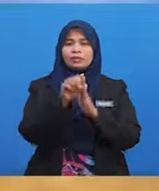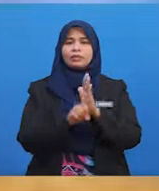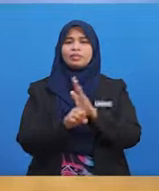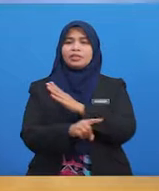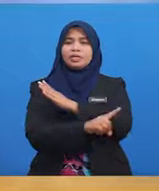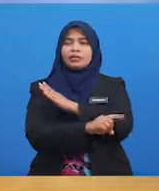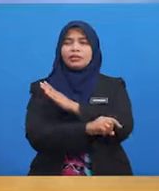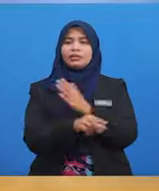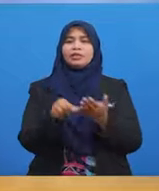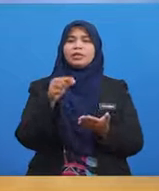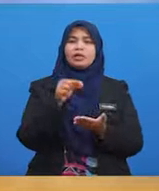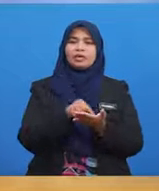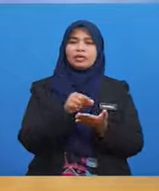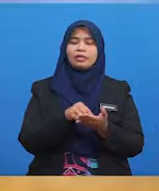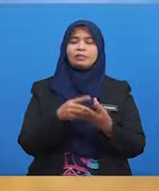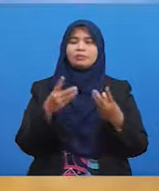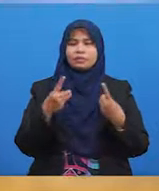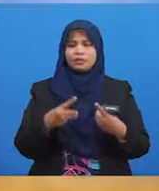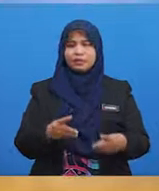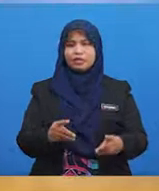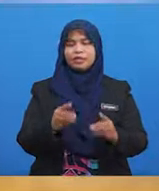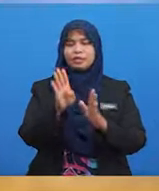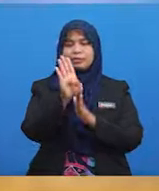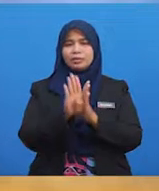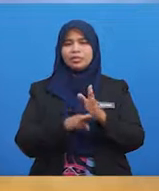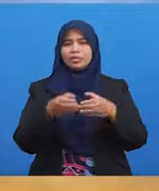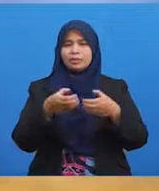Seekor ayam sedang bertelur.